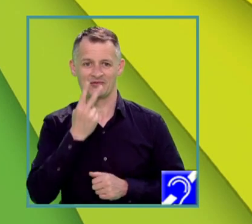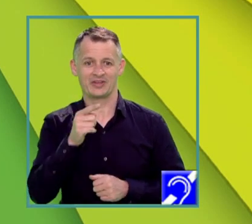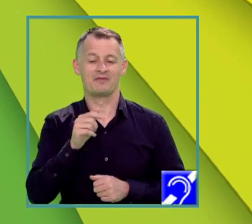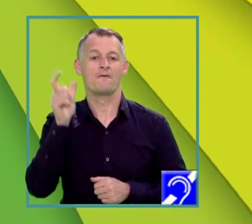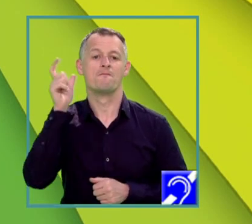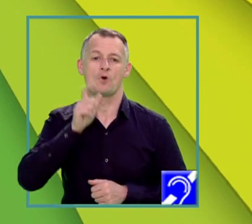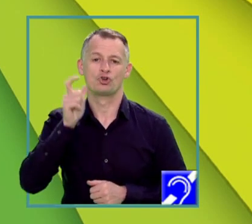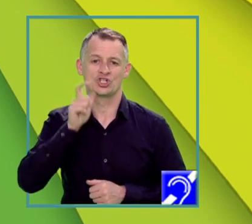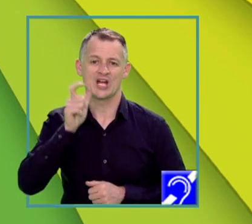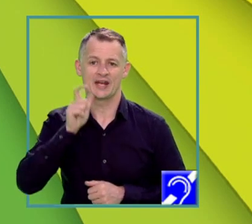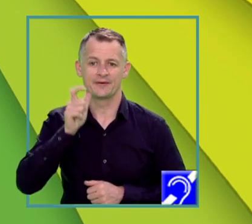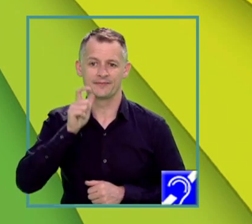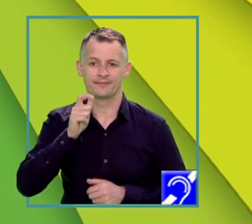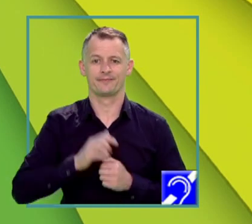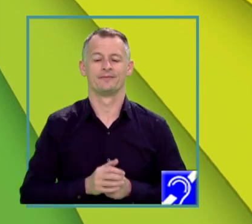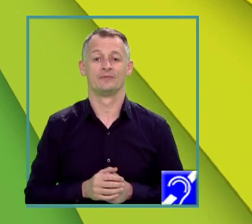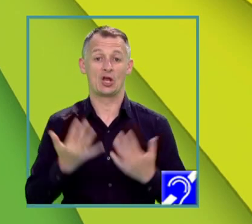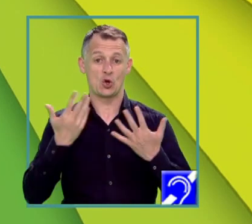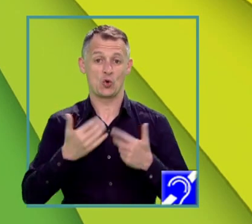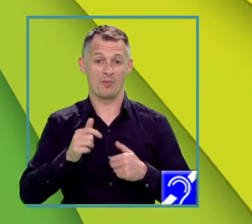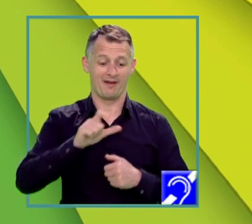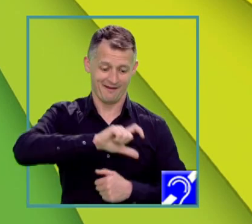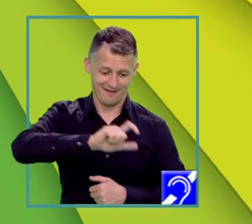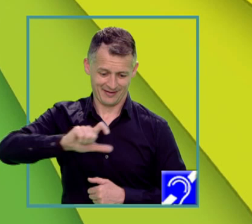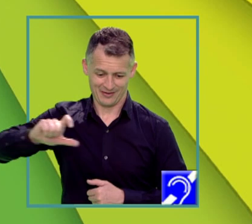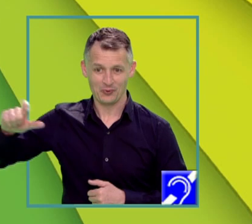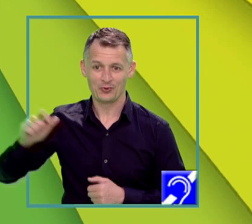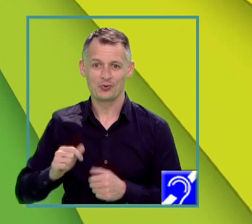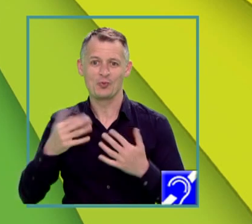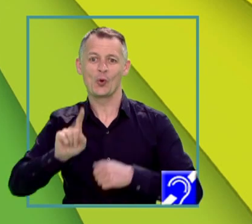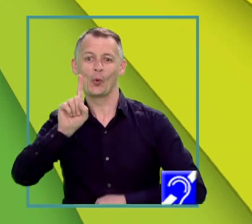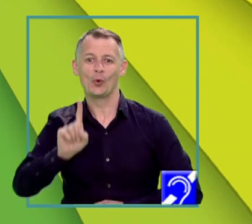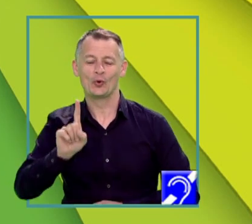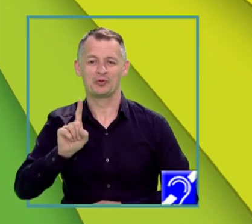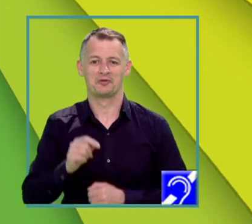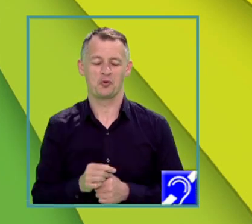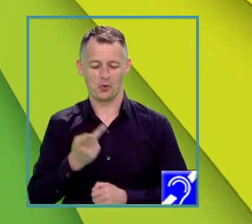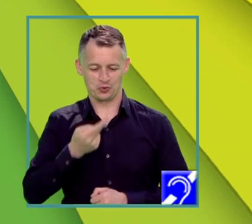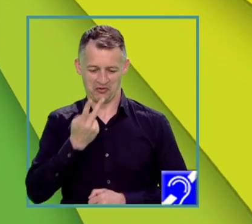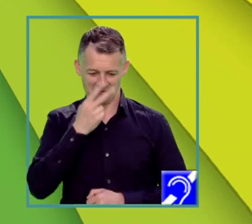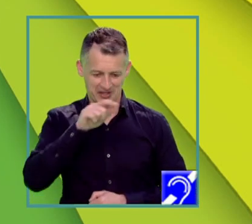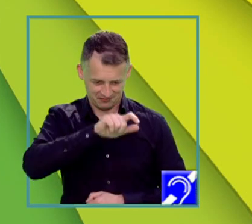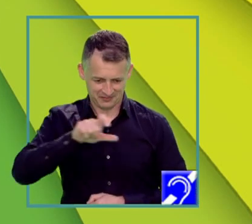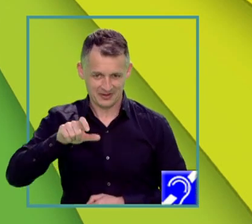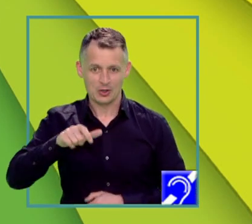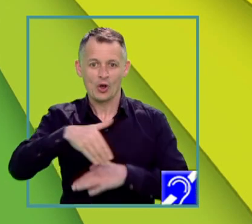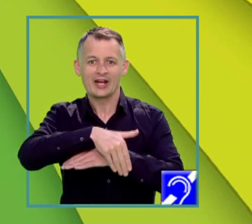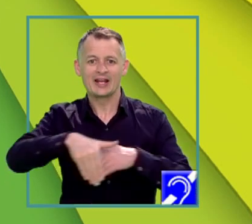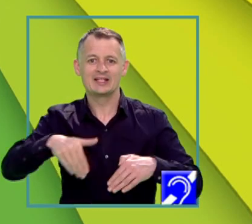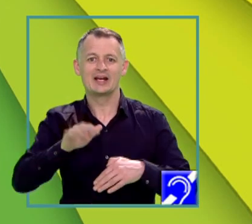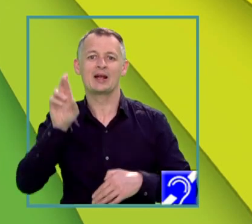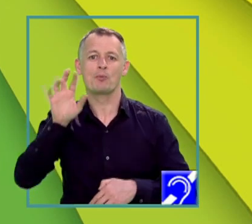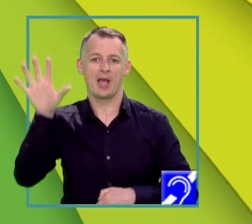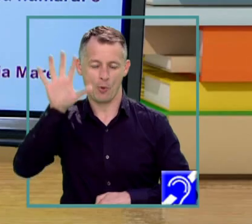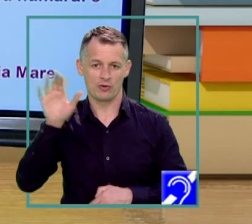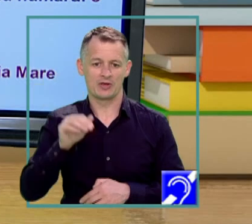Focșani și numele râului marcat pe hartă cu numărul unu foarte ușor verificate granița cu Republica Moldova respectiv